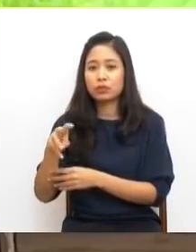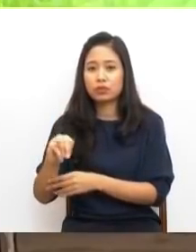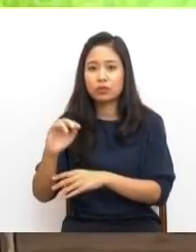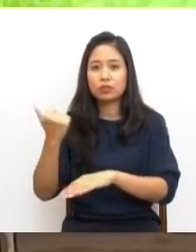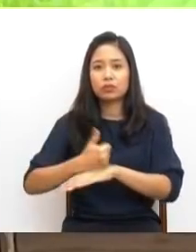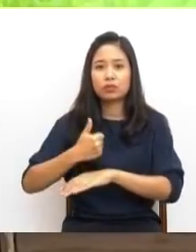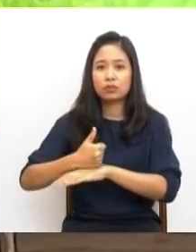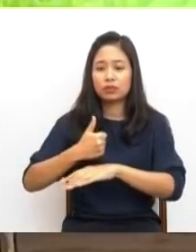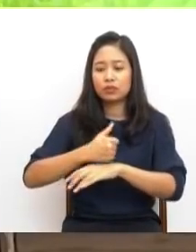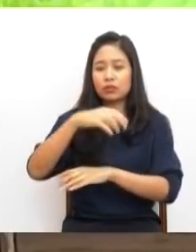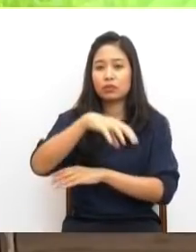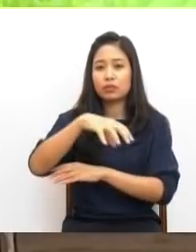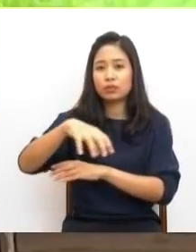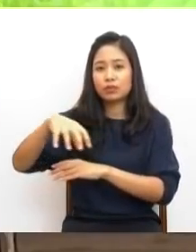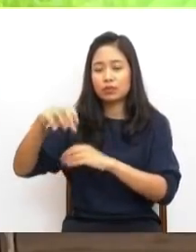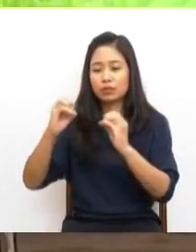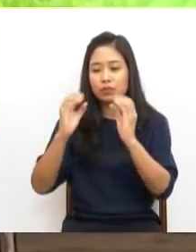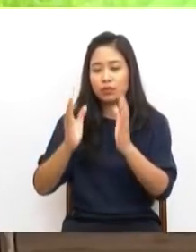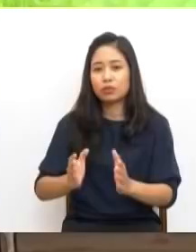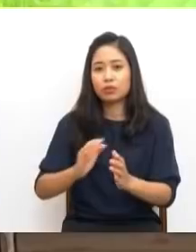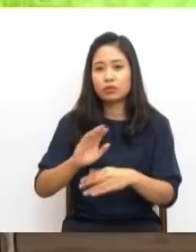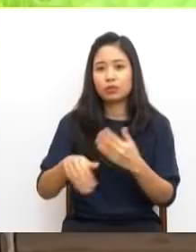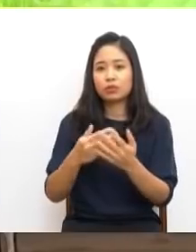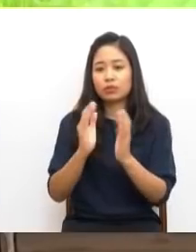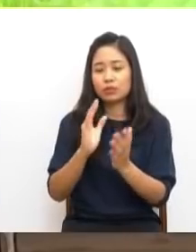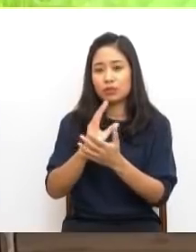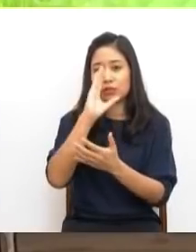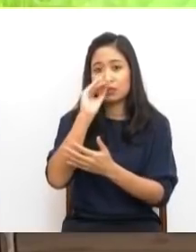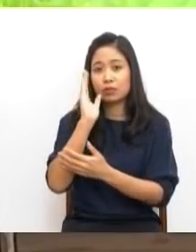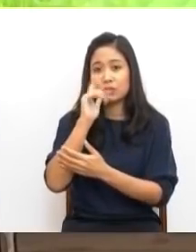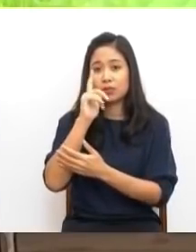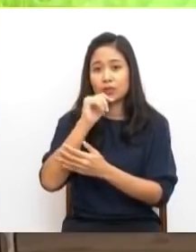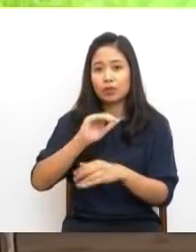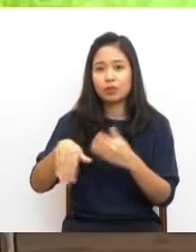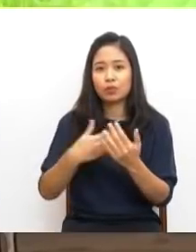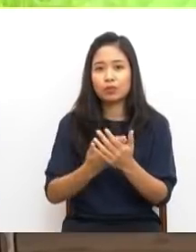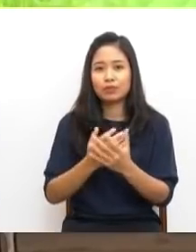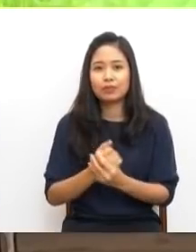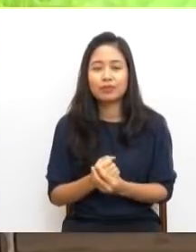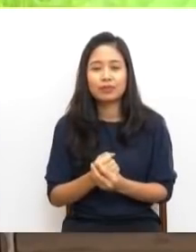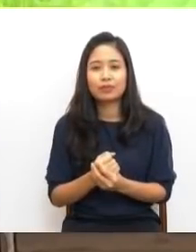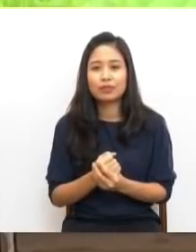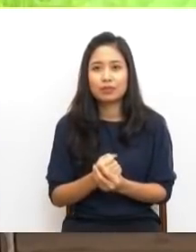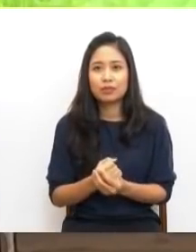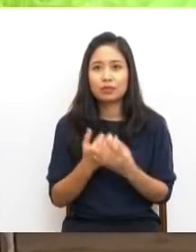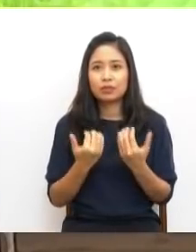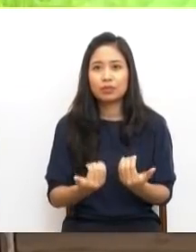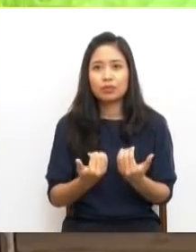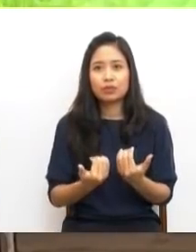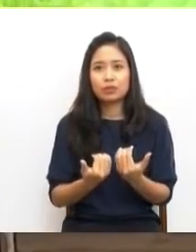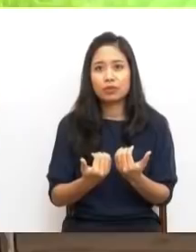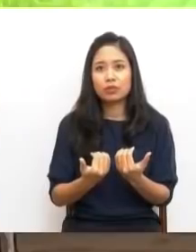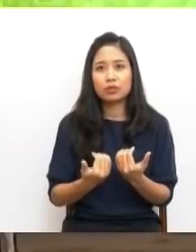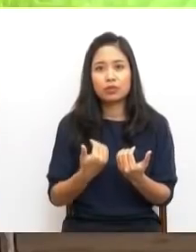ถานศึกษาคณะครูตลอดจนนักเรียนและผู้ปกครองที่รักและเคารพทุกท่านครับครับวันนี้เป็นพุธที่2ที่ผม